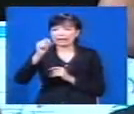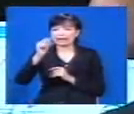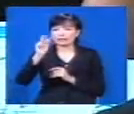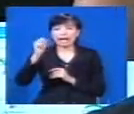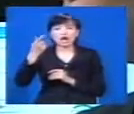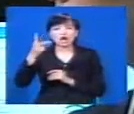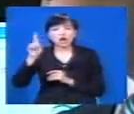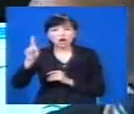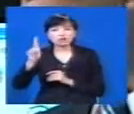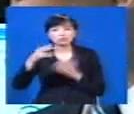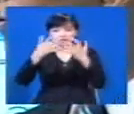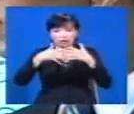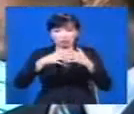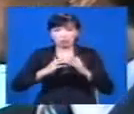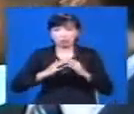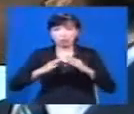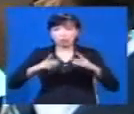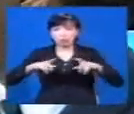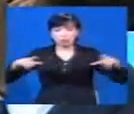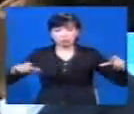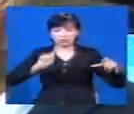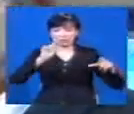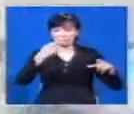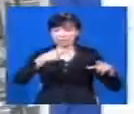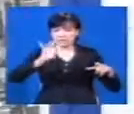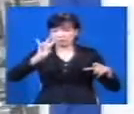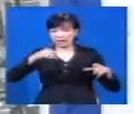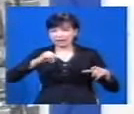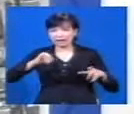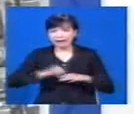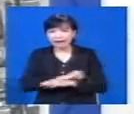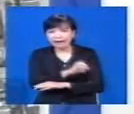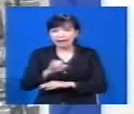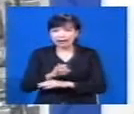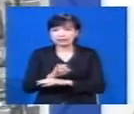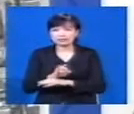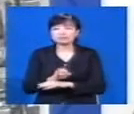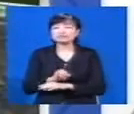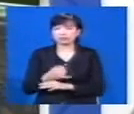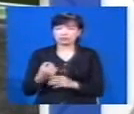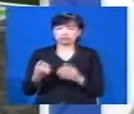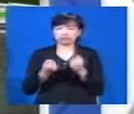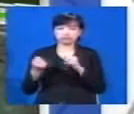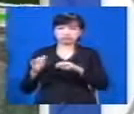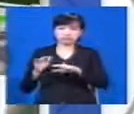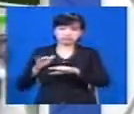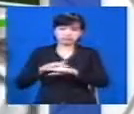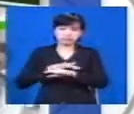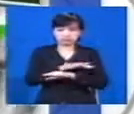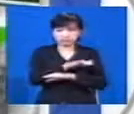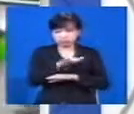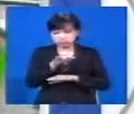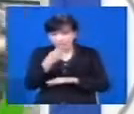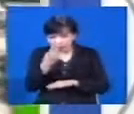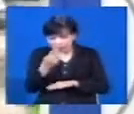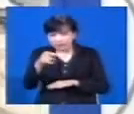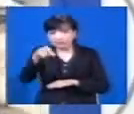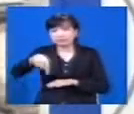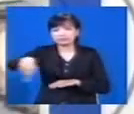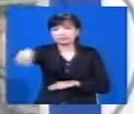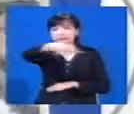เป็นนิคมอุตสาหกรรมขนาดใหญ่นะครับมีพื้นที่ประมาณ 17,000 ไร ่ ถ้าท่านวิ่งเส้นมอเตอร์เวย์เนี่ยจะผ่านผ่ากลางนิคมอุตสาหกรรมอมตะน